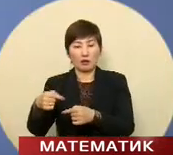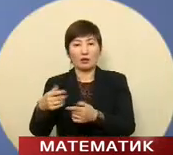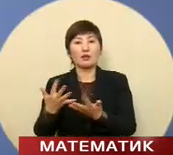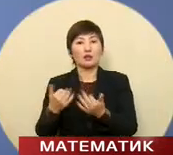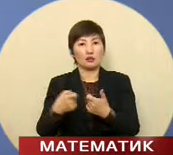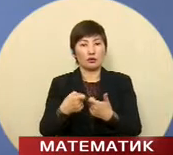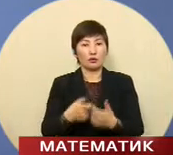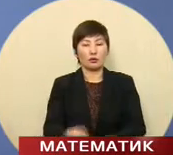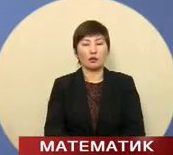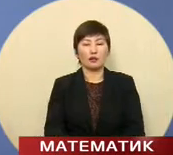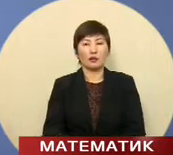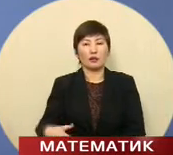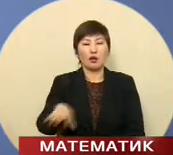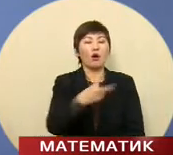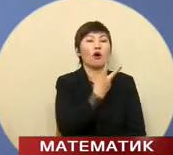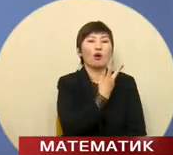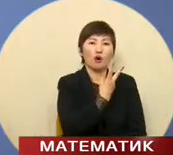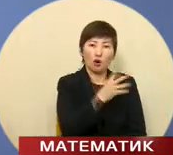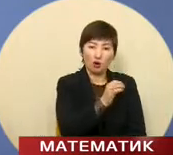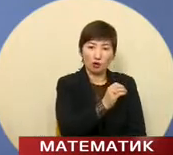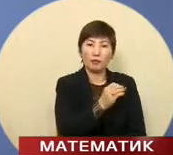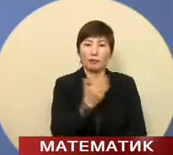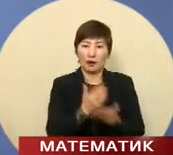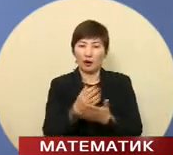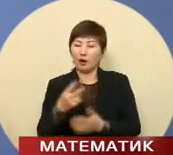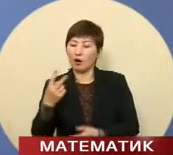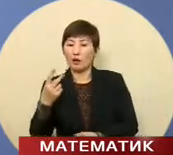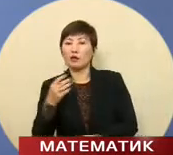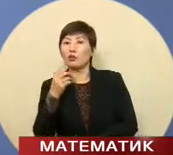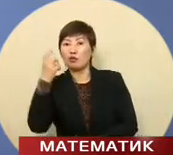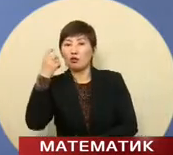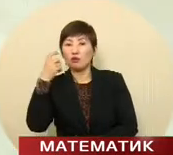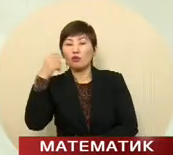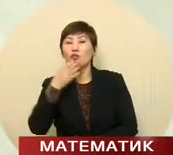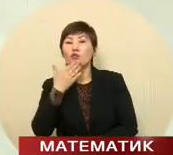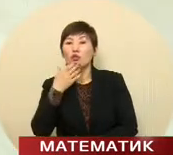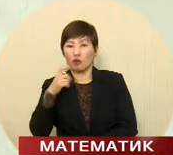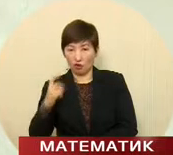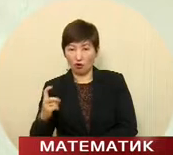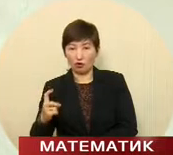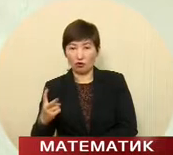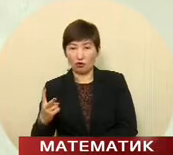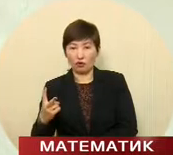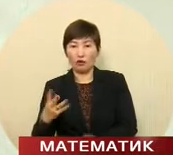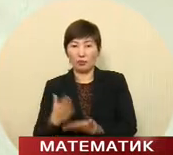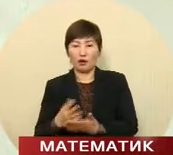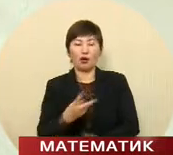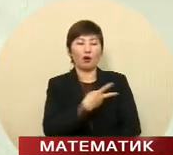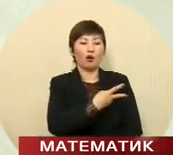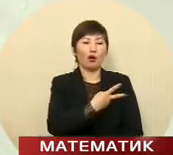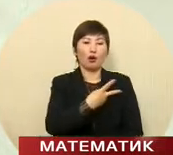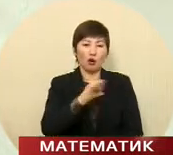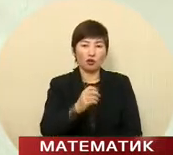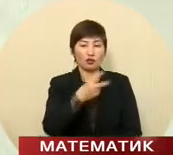нийт 20 цэцэг байгаа, хүүх өнгийн савтай цэцэг 2 ширхэг байгаа. Тэгэхээр 20-ны 2 болно гэсэн үг байна.